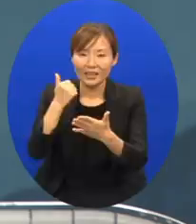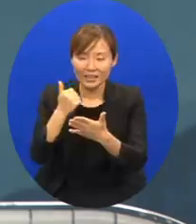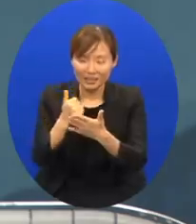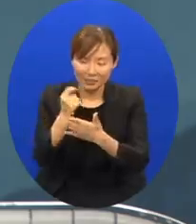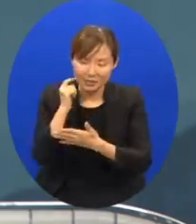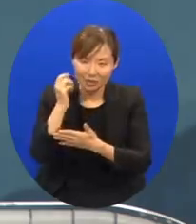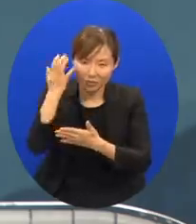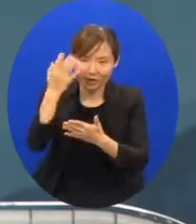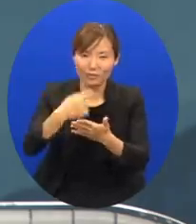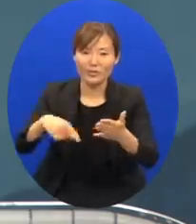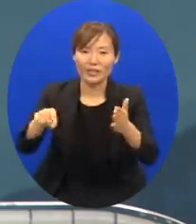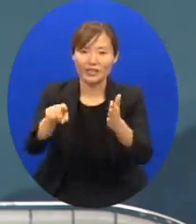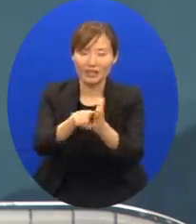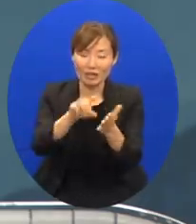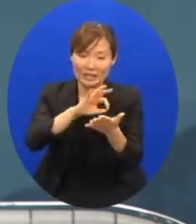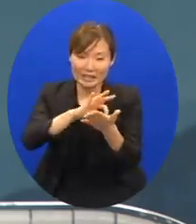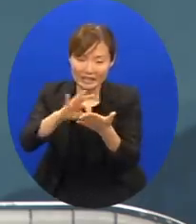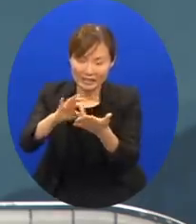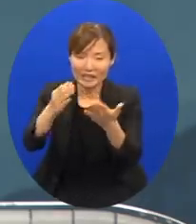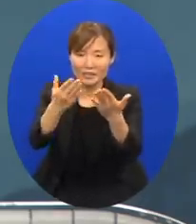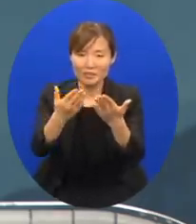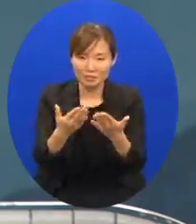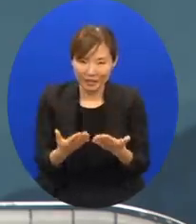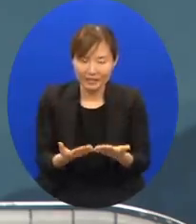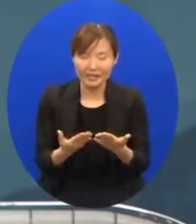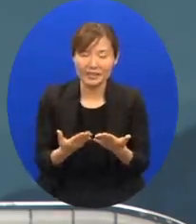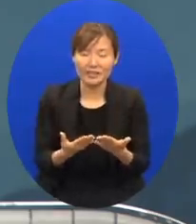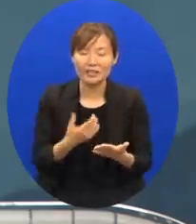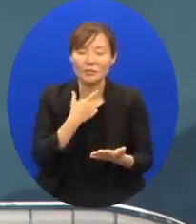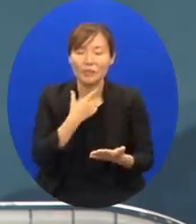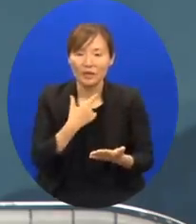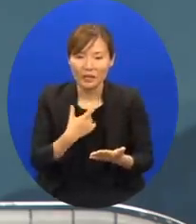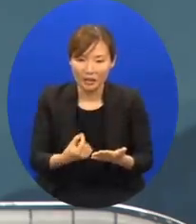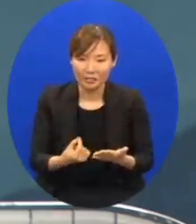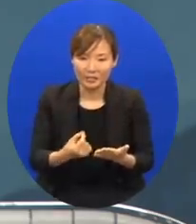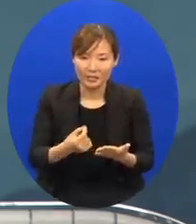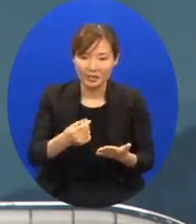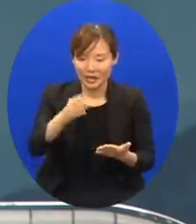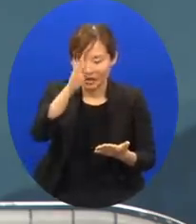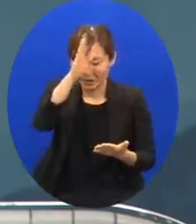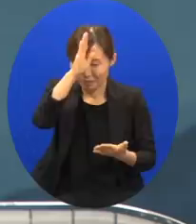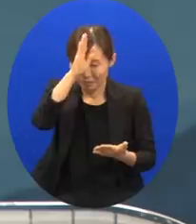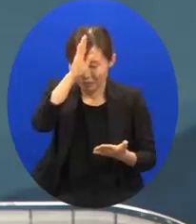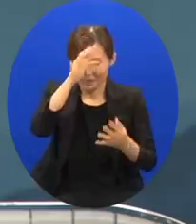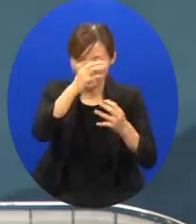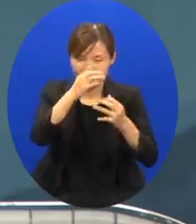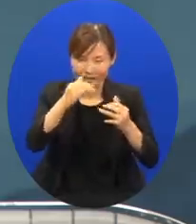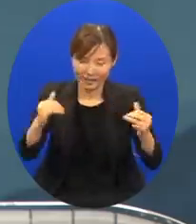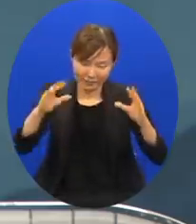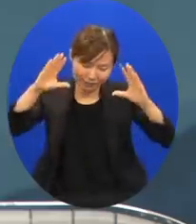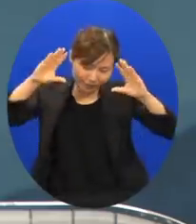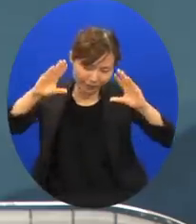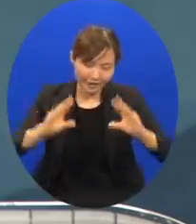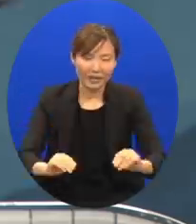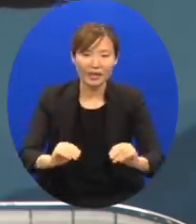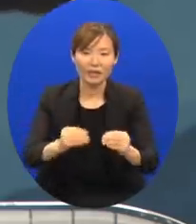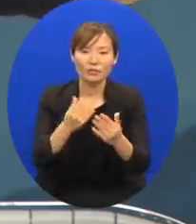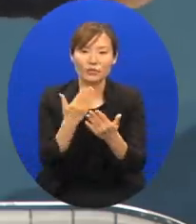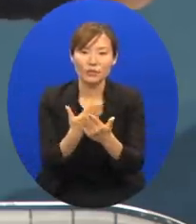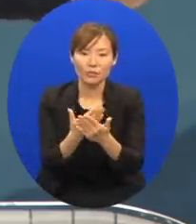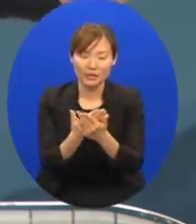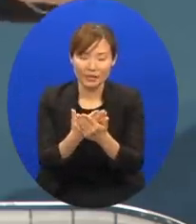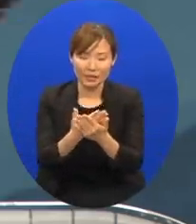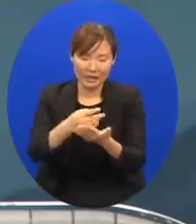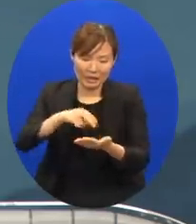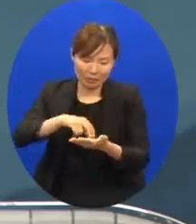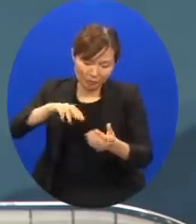쓰임 받는 역사가 일어나게 되기를 원한 병든 자들을 깨끗하게 고쳐 주옵소서 형편과 처지를 아시는